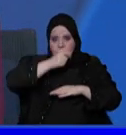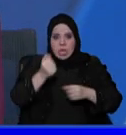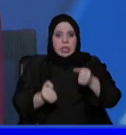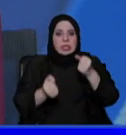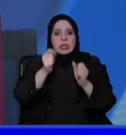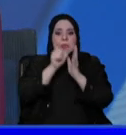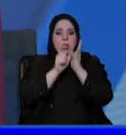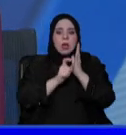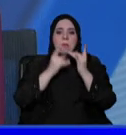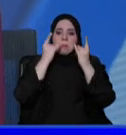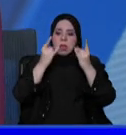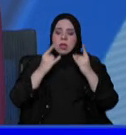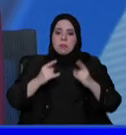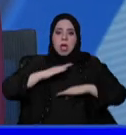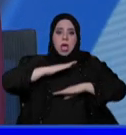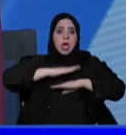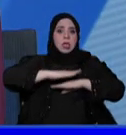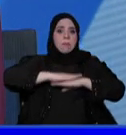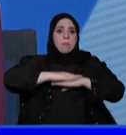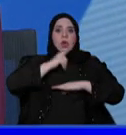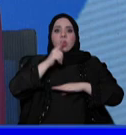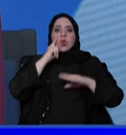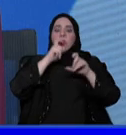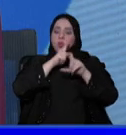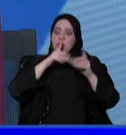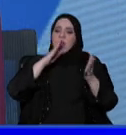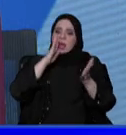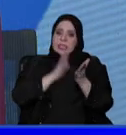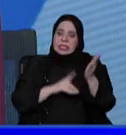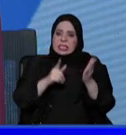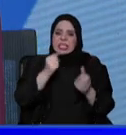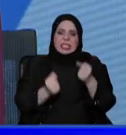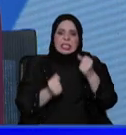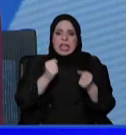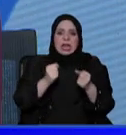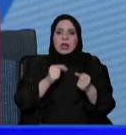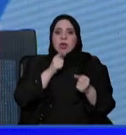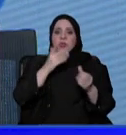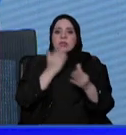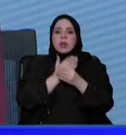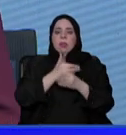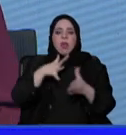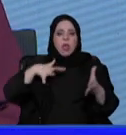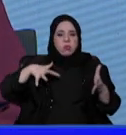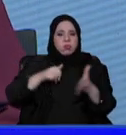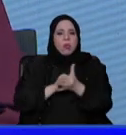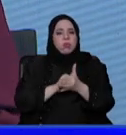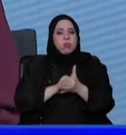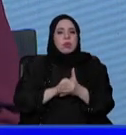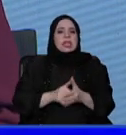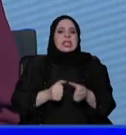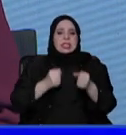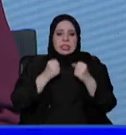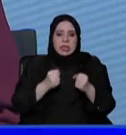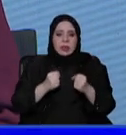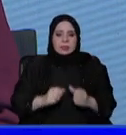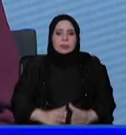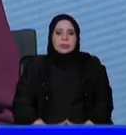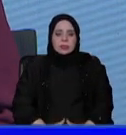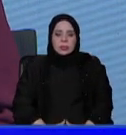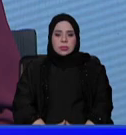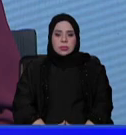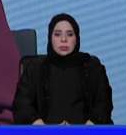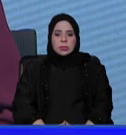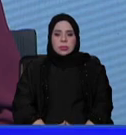للانظمه والقواعد المروريه وادراك خطوره مخالفه السرعه كونها من المسببات الرئيسيه للحوادث